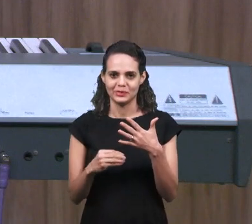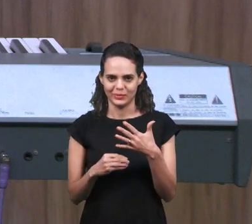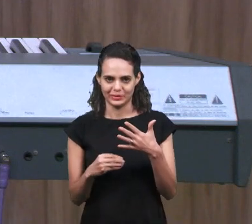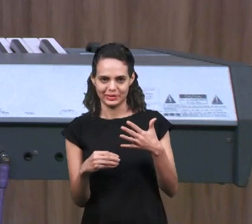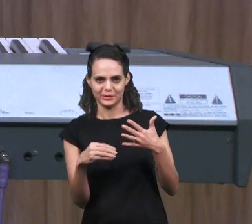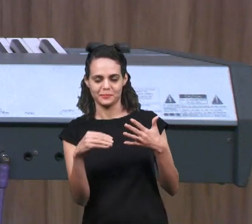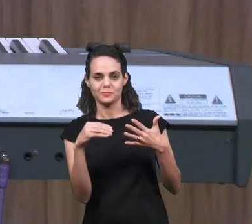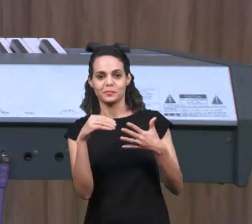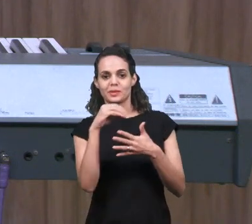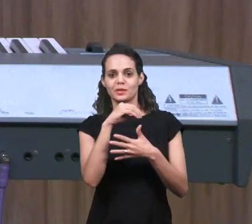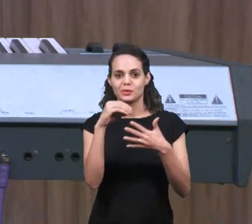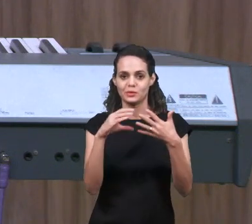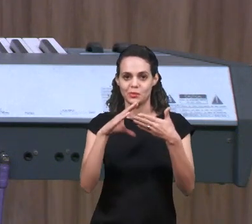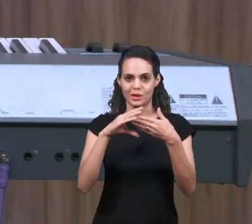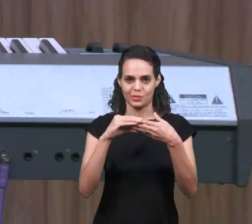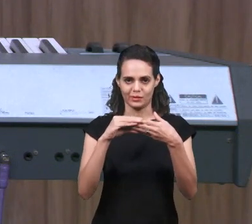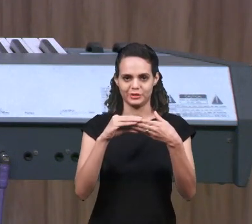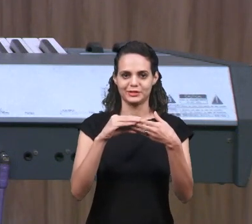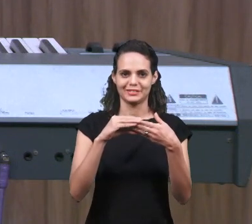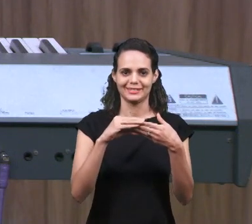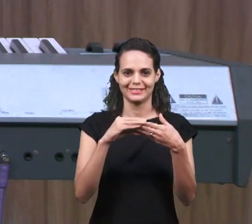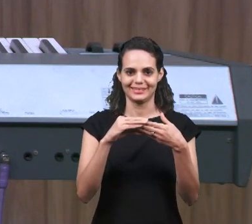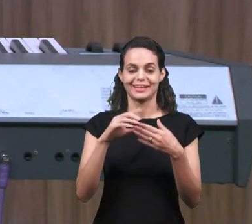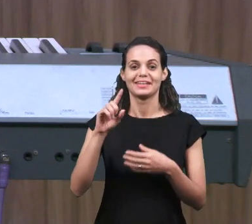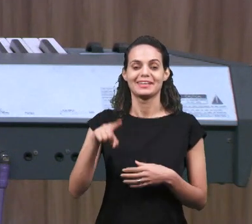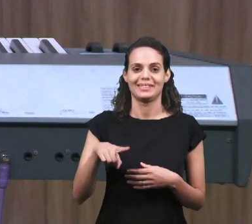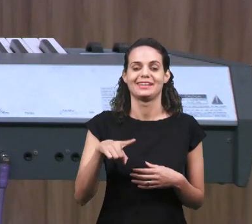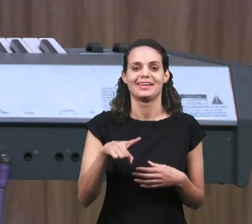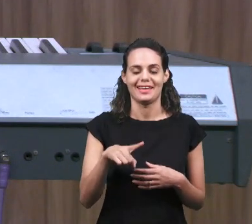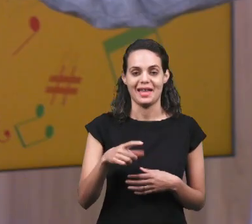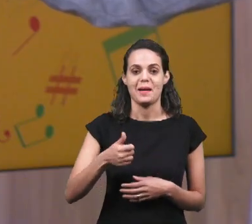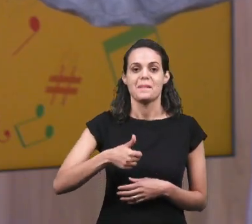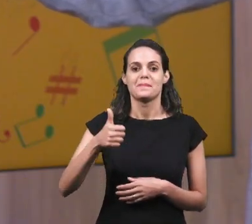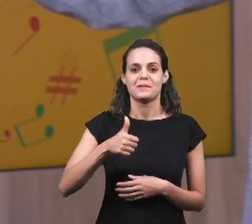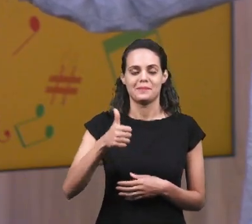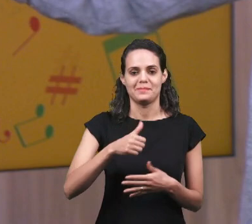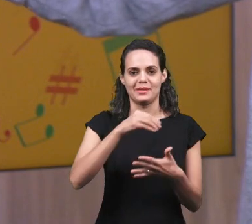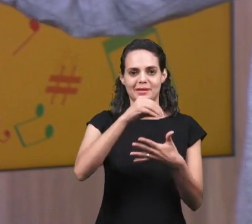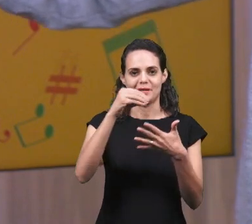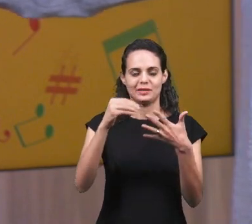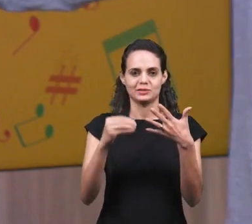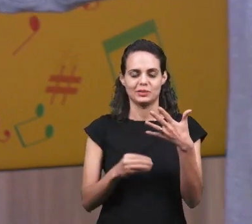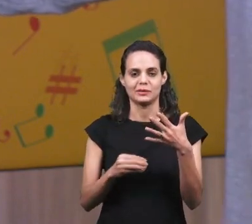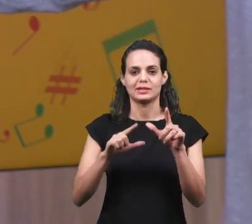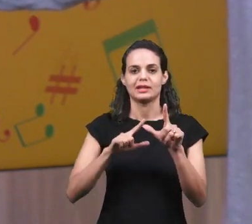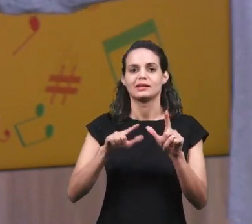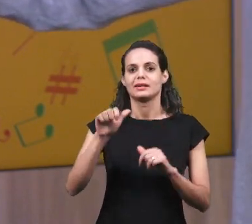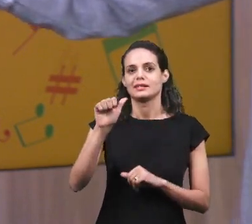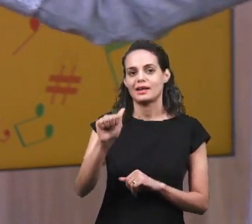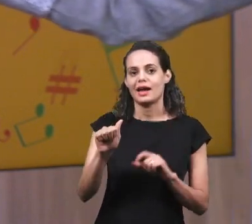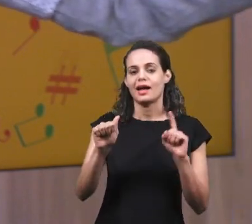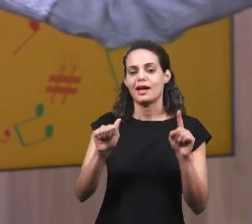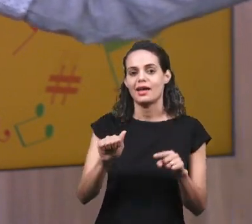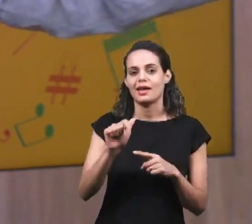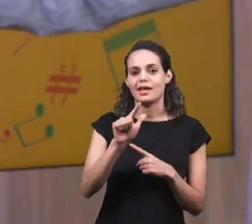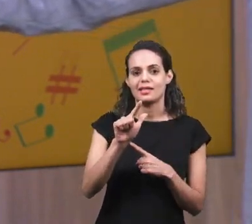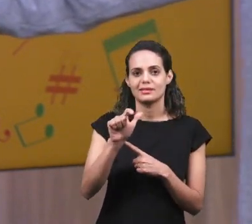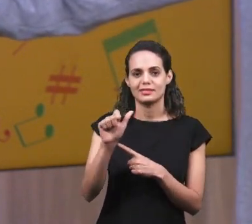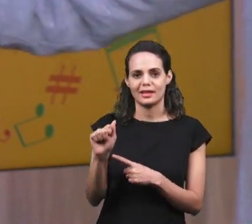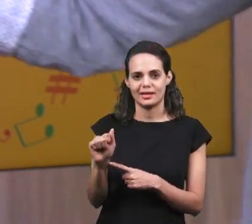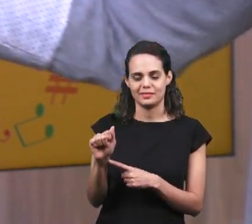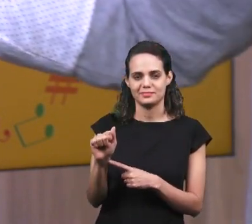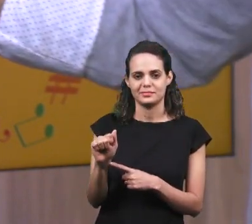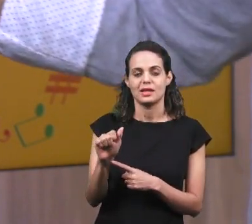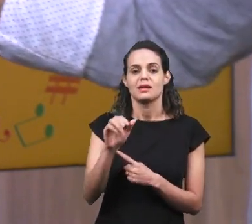qui c'est la première note. Quand nous voyons le A, il représente La, B représente Si,